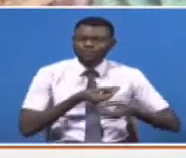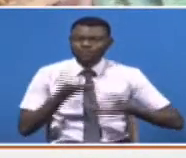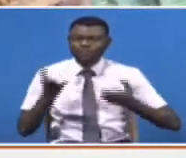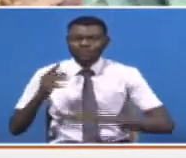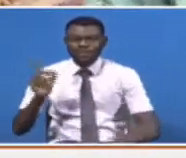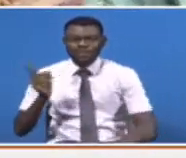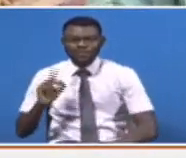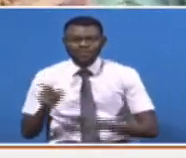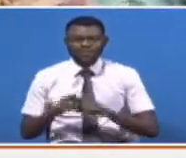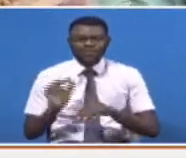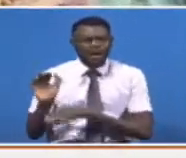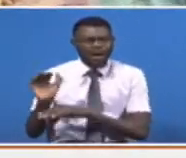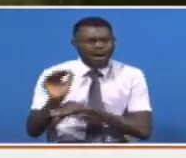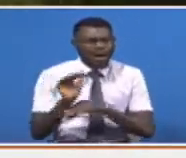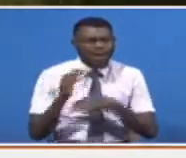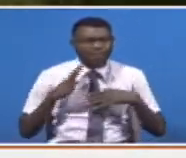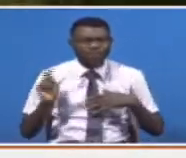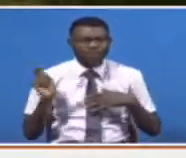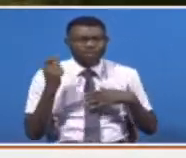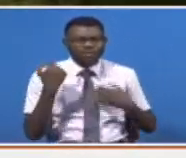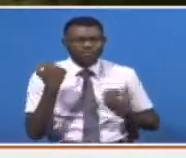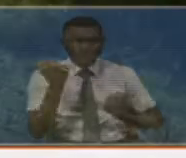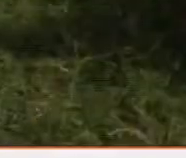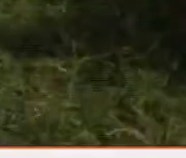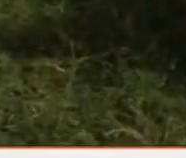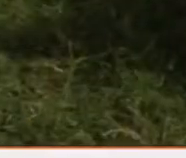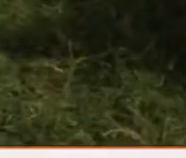kwa Wakenya kuwasaidia wale ambao hawajiwezi.